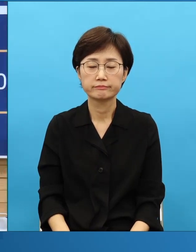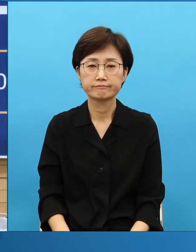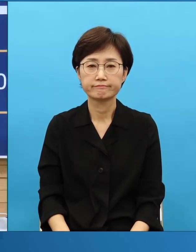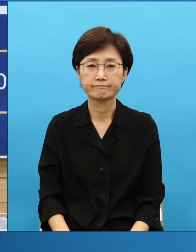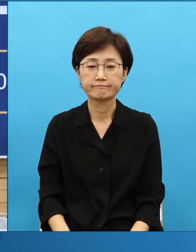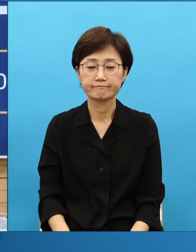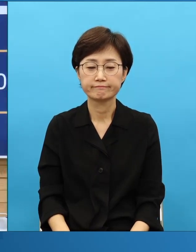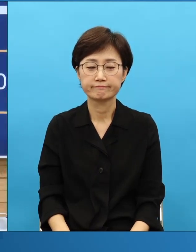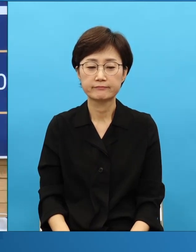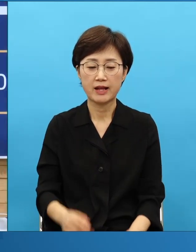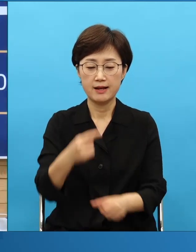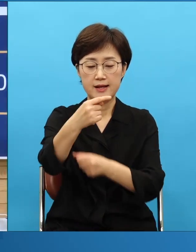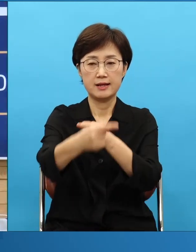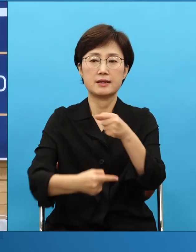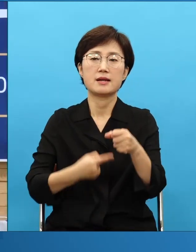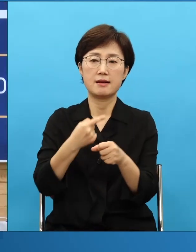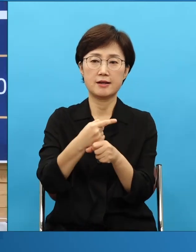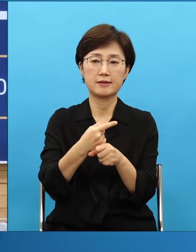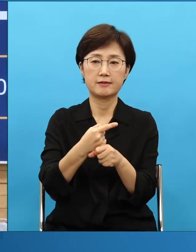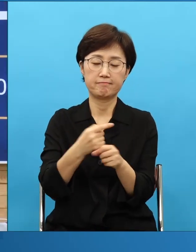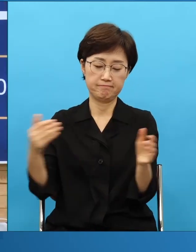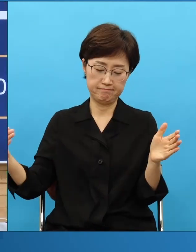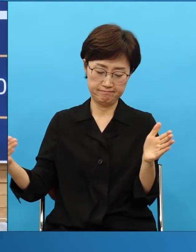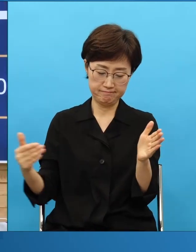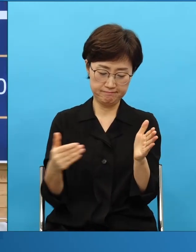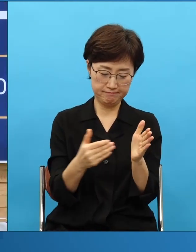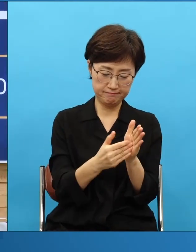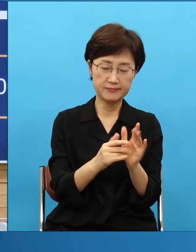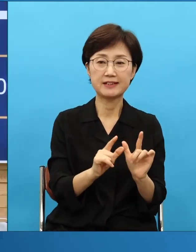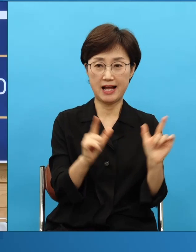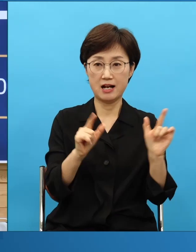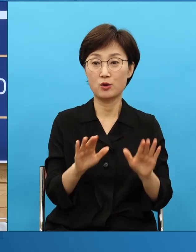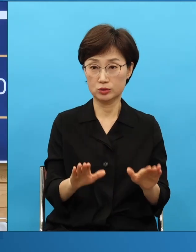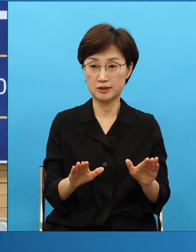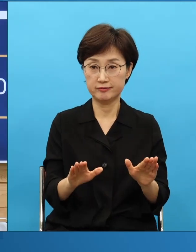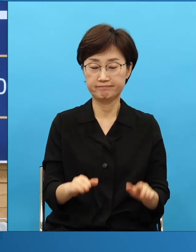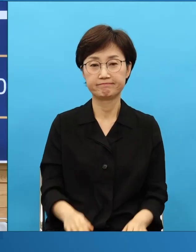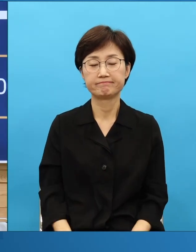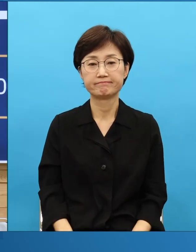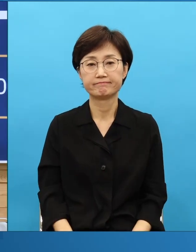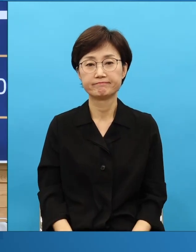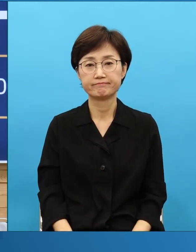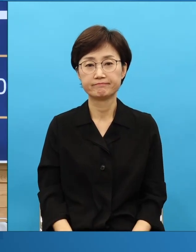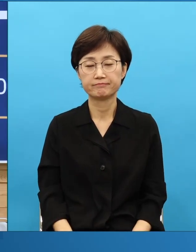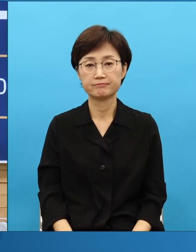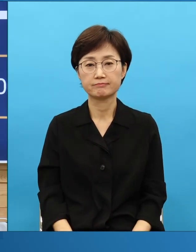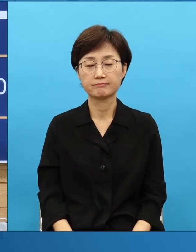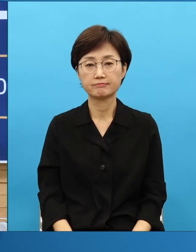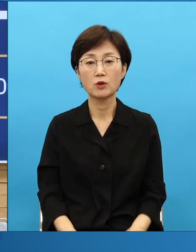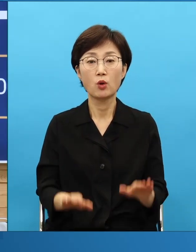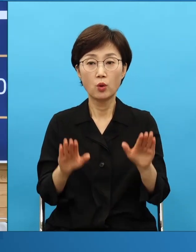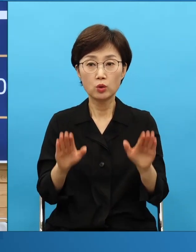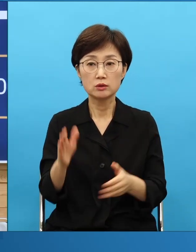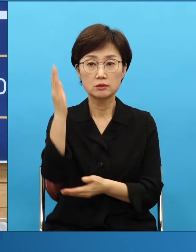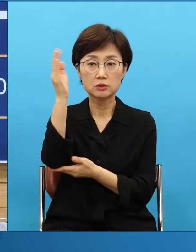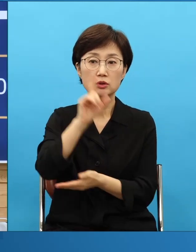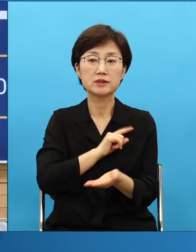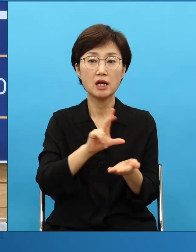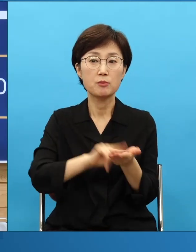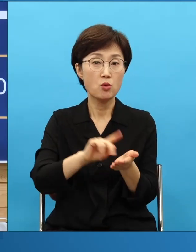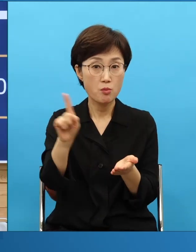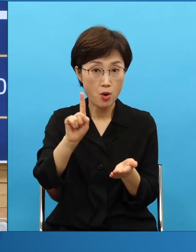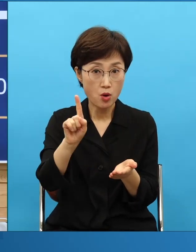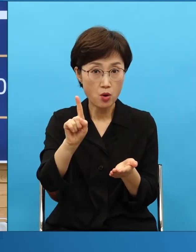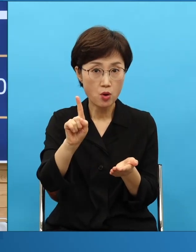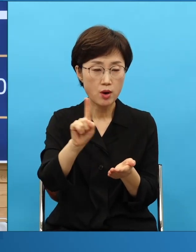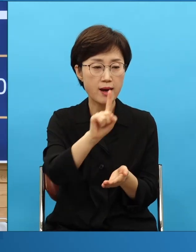이제 한 해를 마무리하는 날입니다. Today is the day that we're closing this year. 오늘 제목이 한 시대의